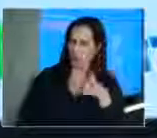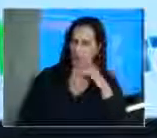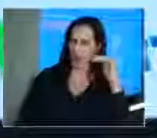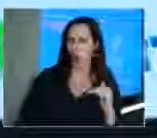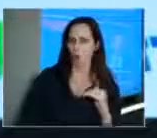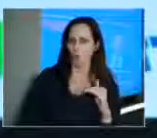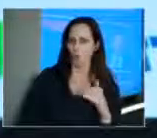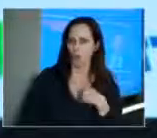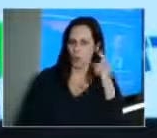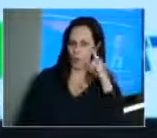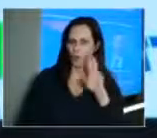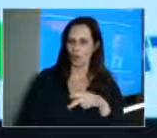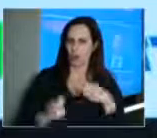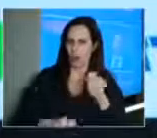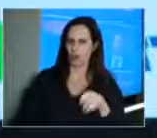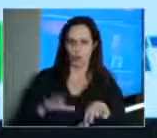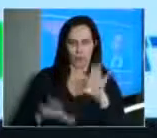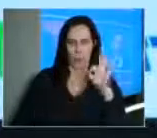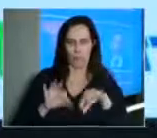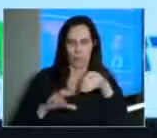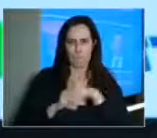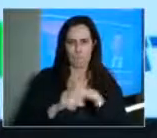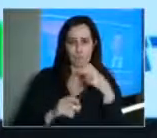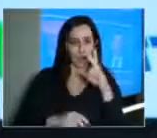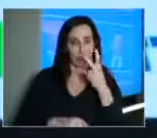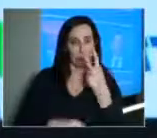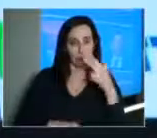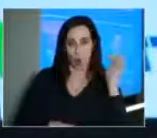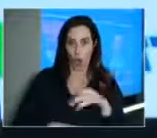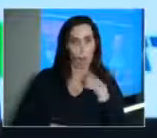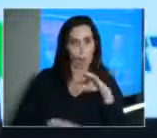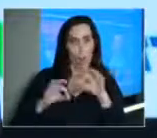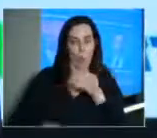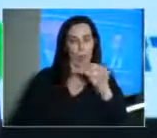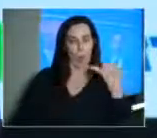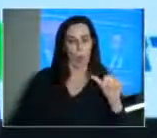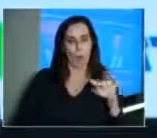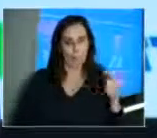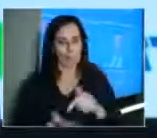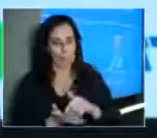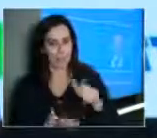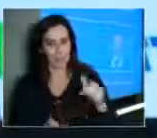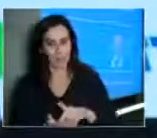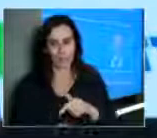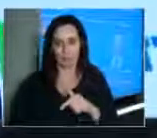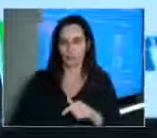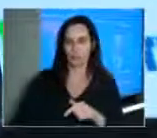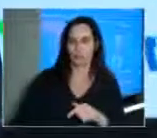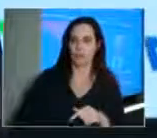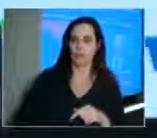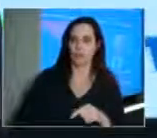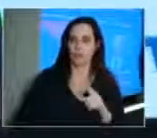בנחיתות. אני חושב כשיש לנו חבר כנסת שנבחר בפריימריז, עם 23,000 קולות. אז דווקא בגלל זה, שנייה.